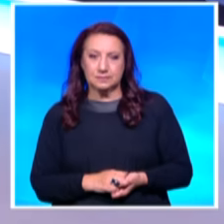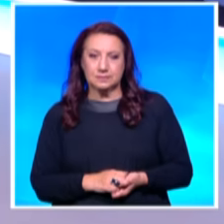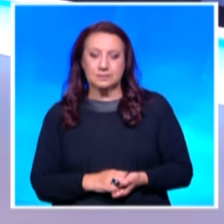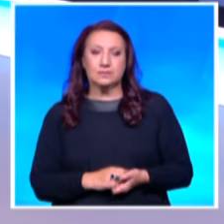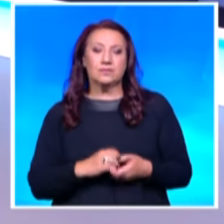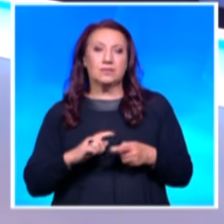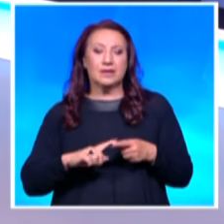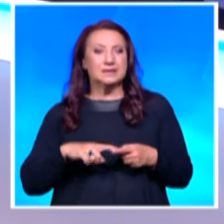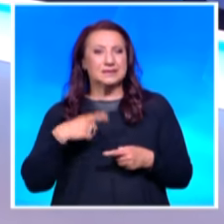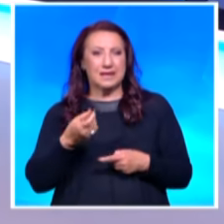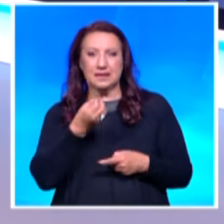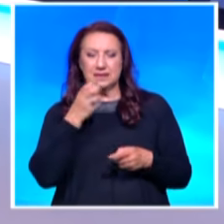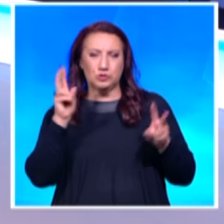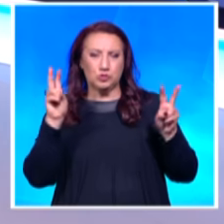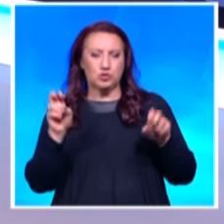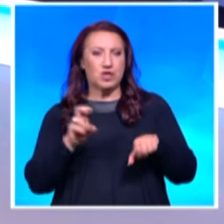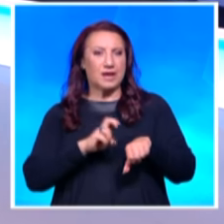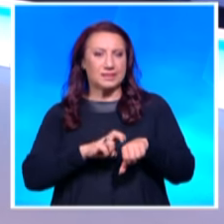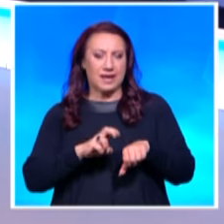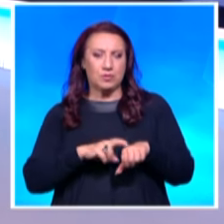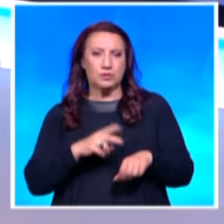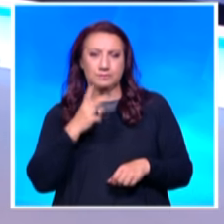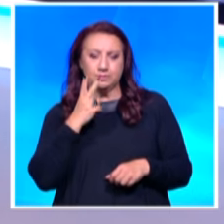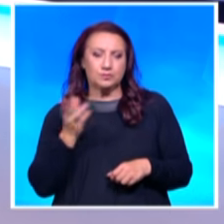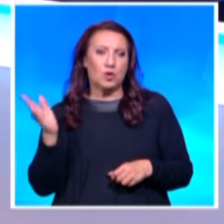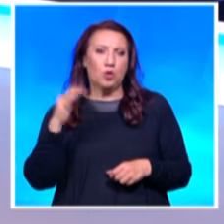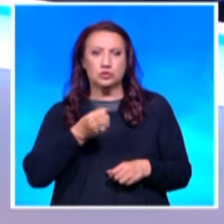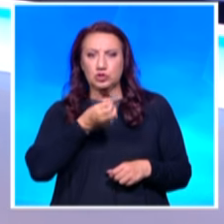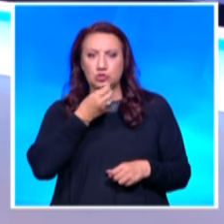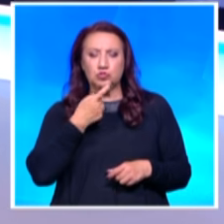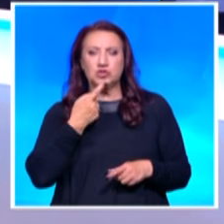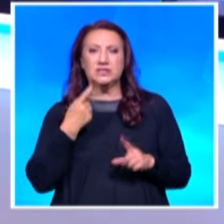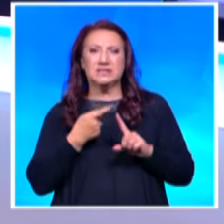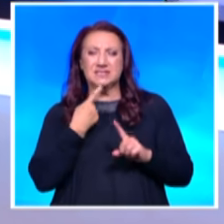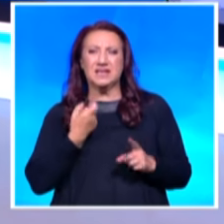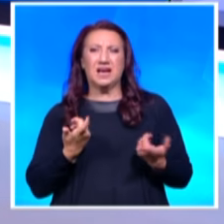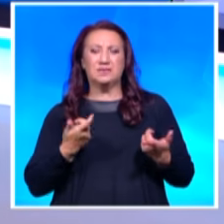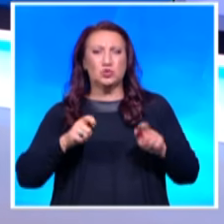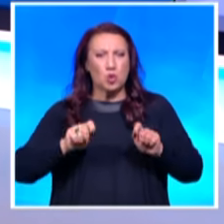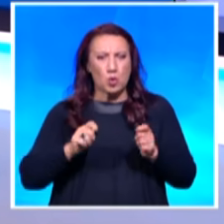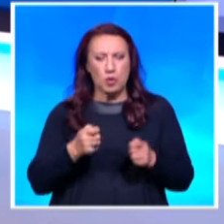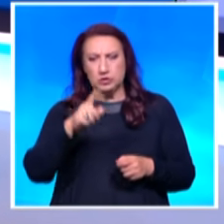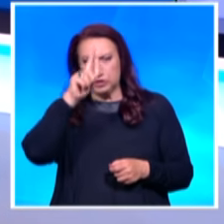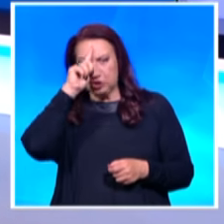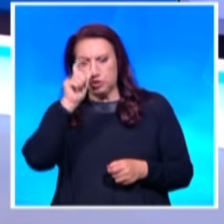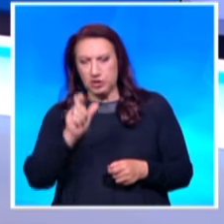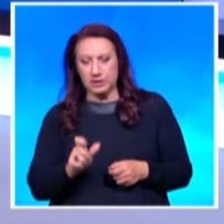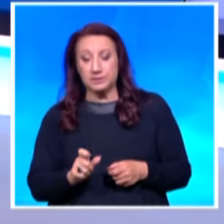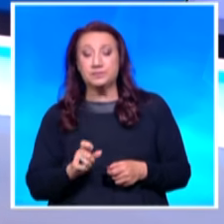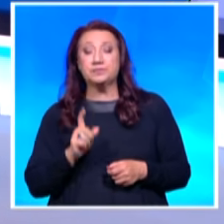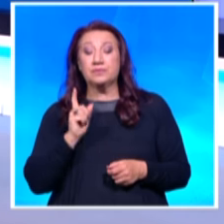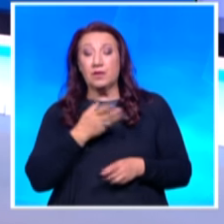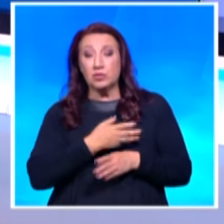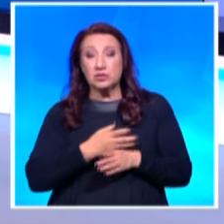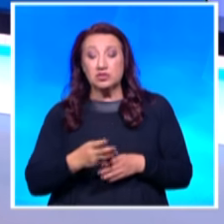След случая Дебора наяви излязоха още случаи на насилие над жени. В продължение на почти три денонощия 22-годишно момиче е